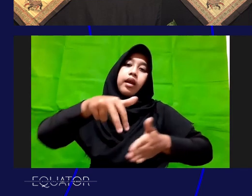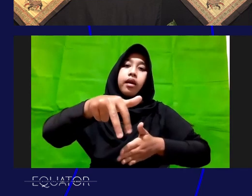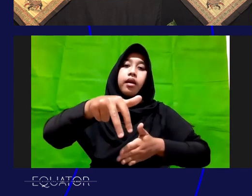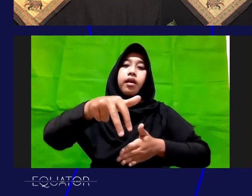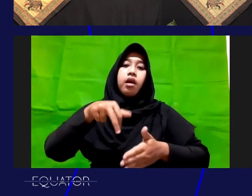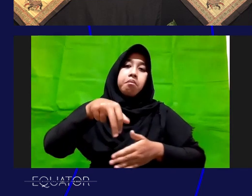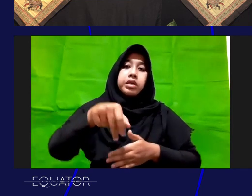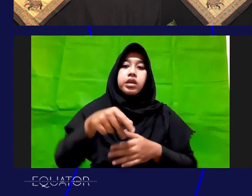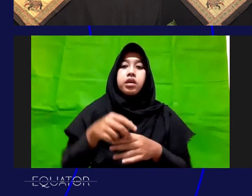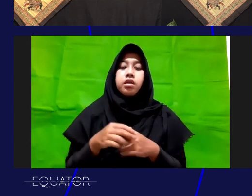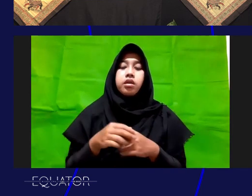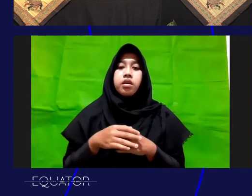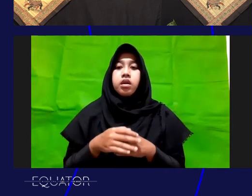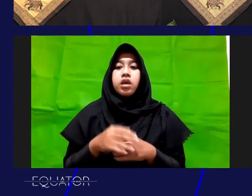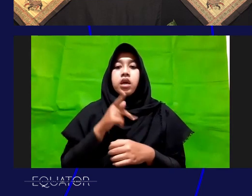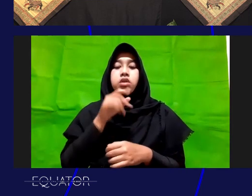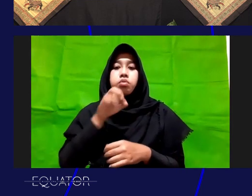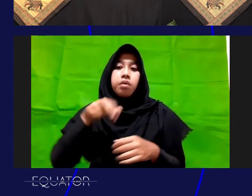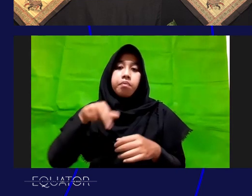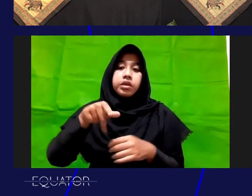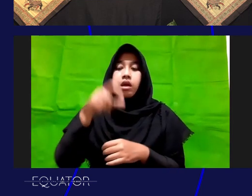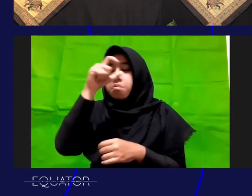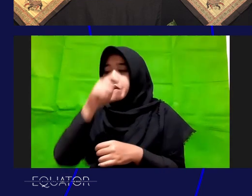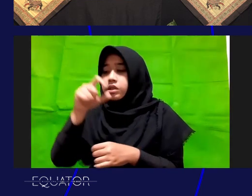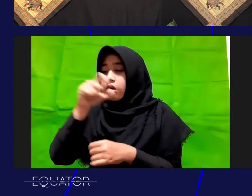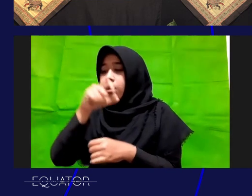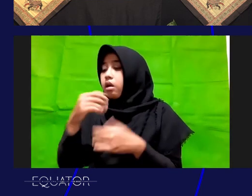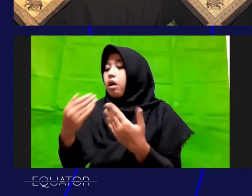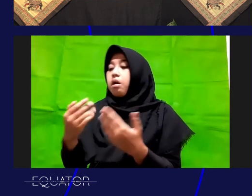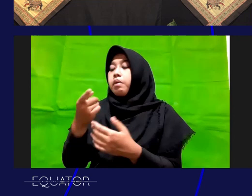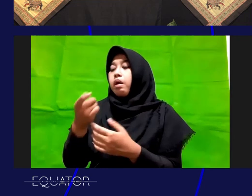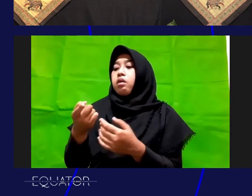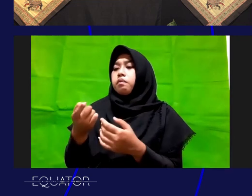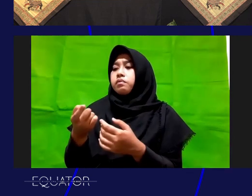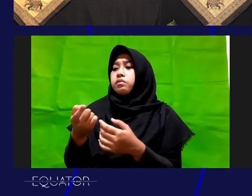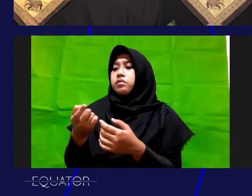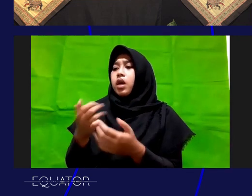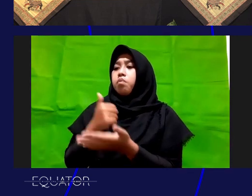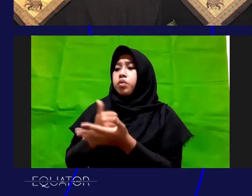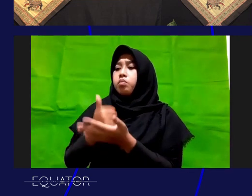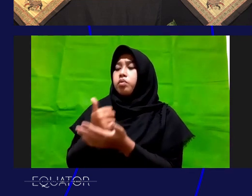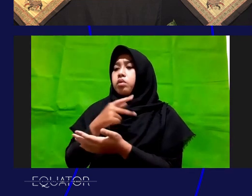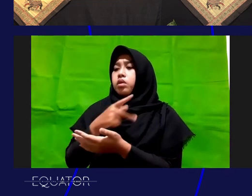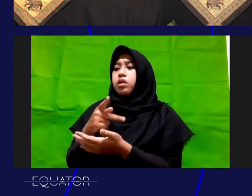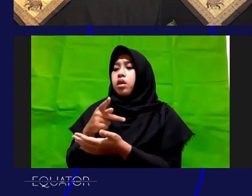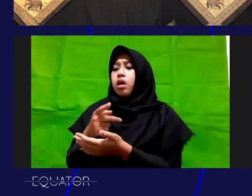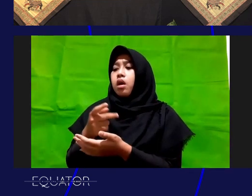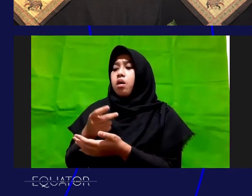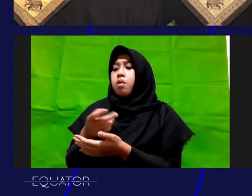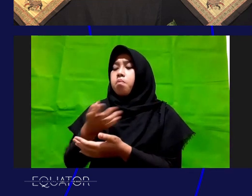lebih ke journey, kita nyebutnya sih gitu sih, mencari apa gitu, mencari apa yang memang benar-benar kita mau tahu